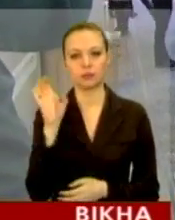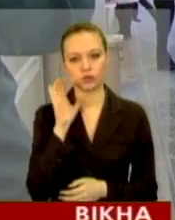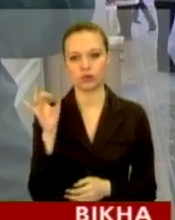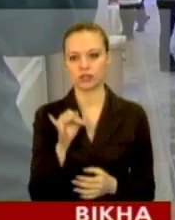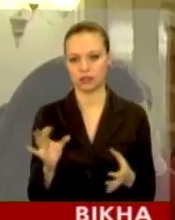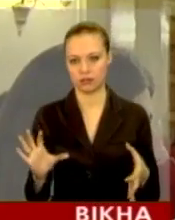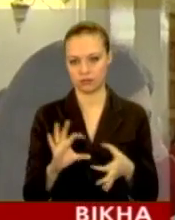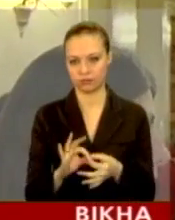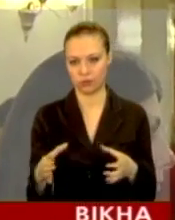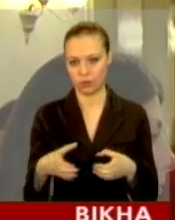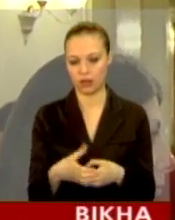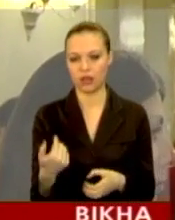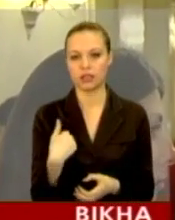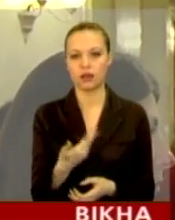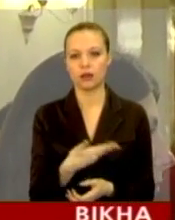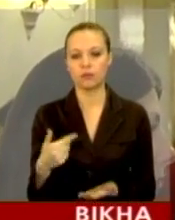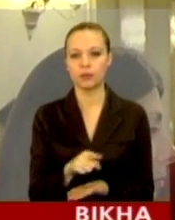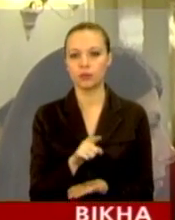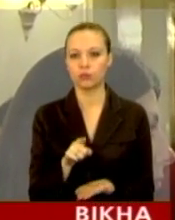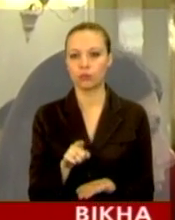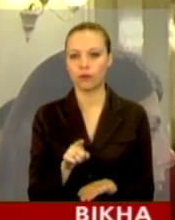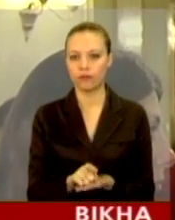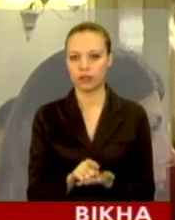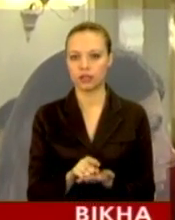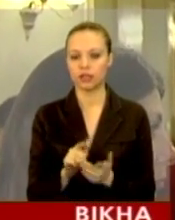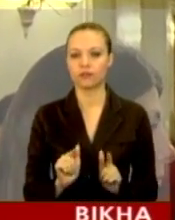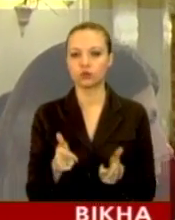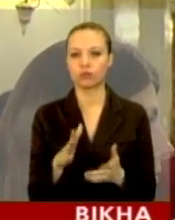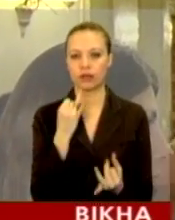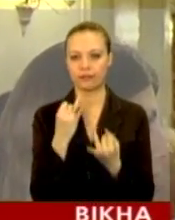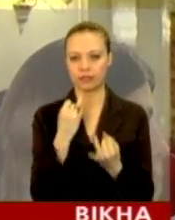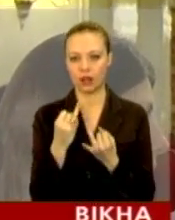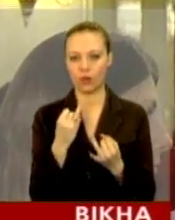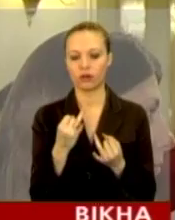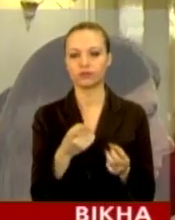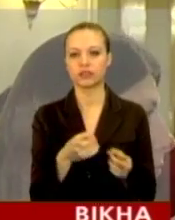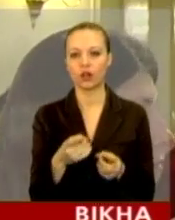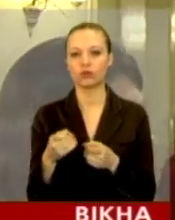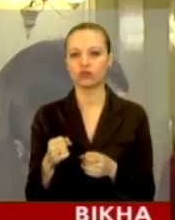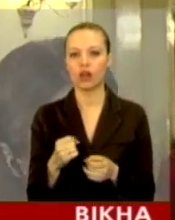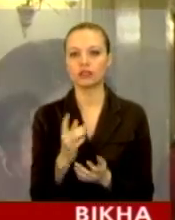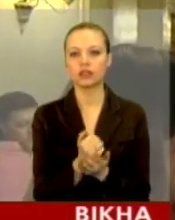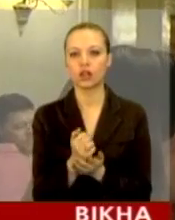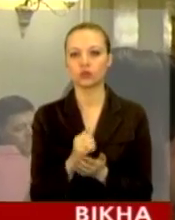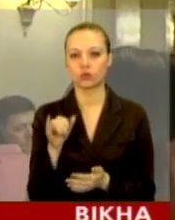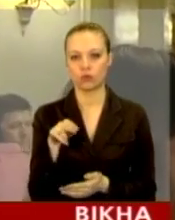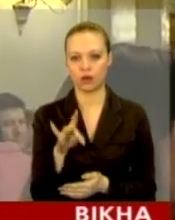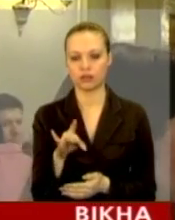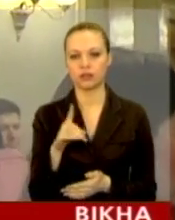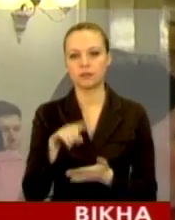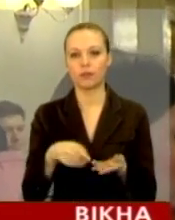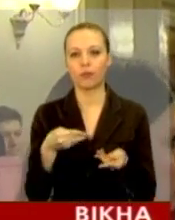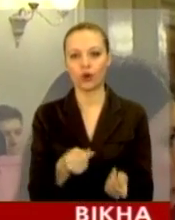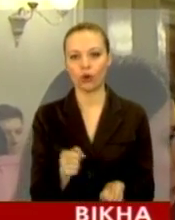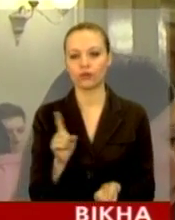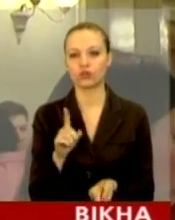і об'єднатись. Ми повинні вступати в діалог, залучаючи ресурс партії регіонів, переконувати,